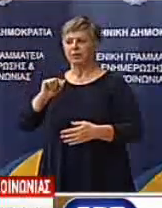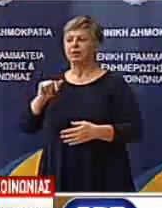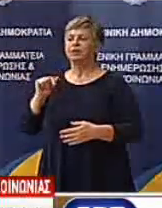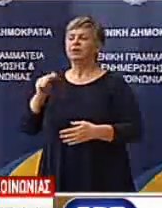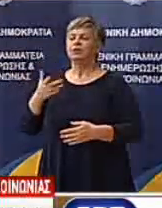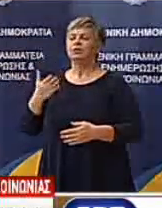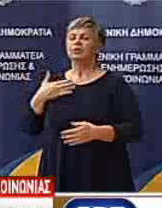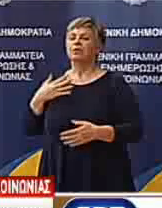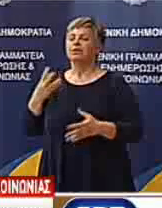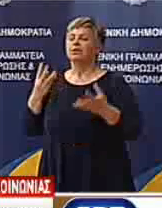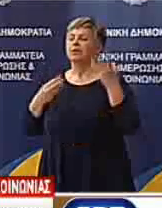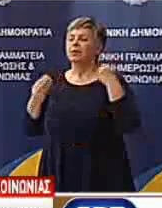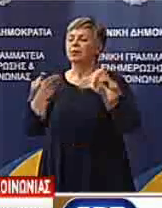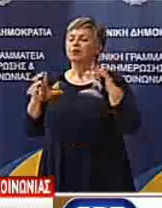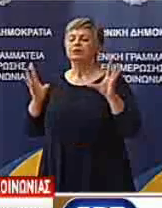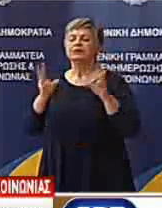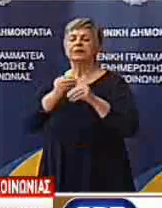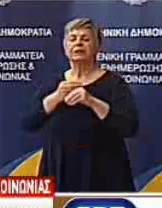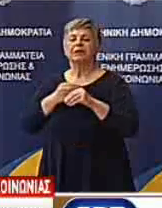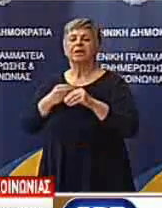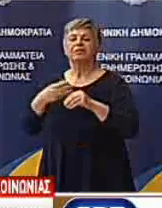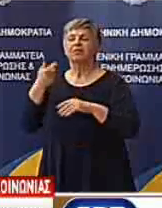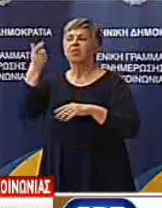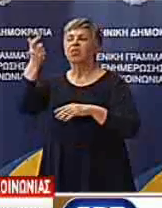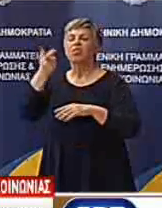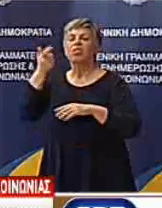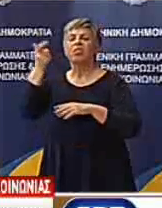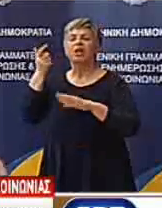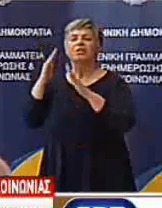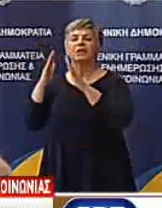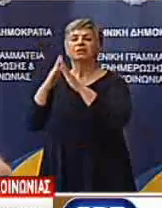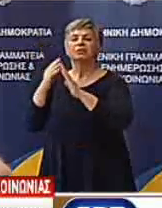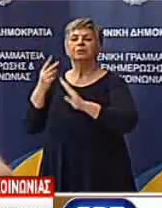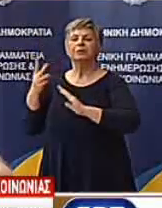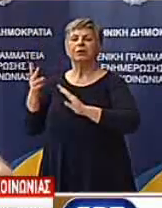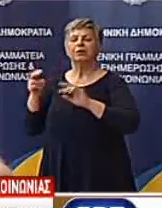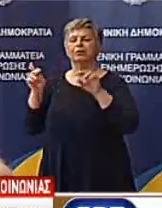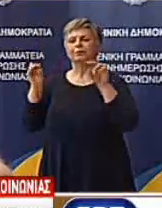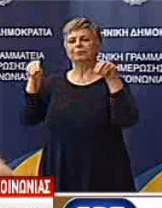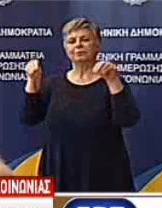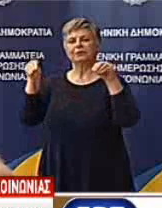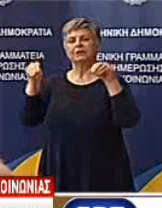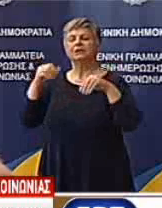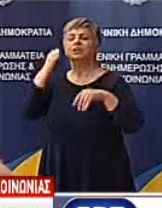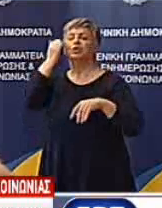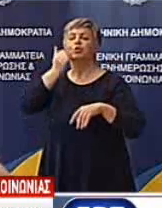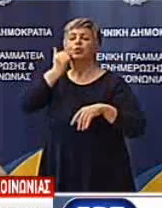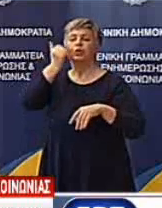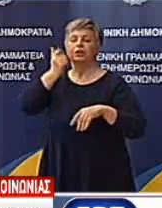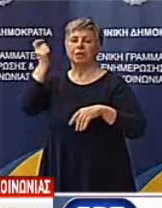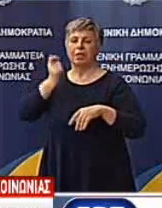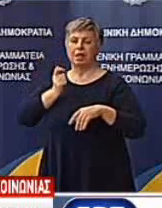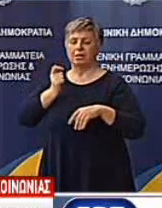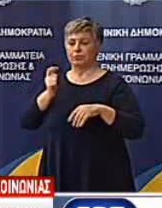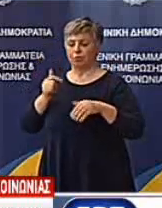προσπάθεια το θέμα των κόκκινων στεγαστικών δανείων να πάει λίγο πιο πίσω η επίλυσή του? Εξ όσων γνωρίζω,